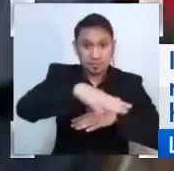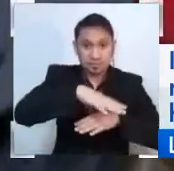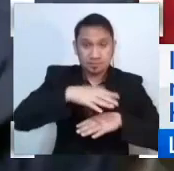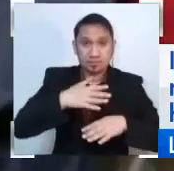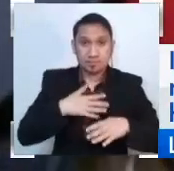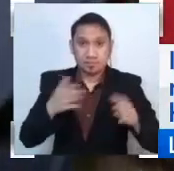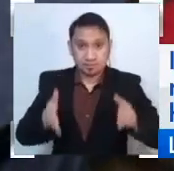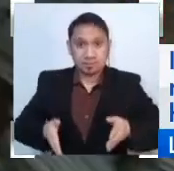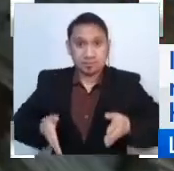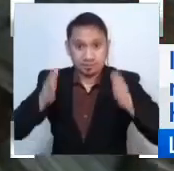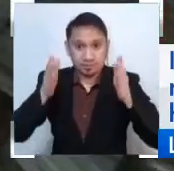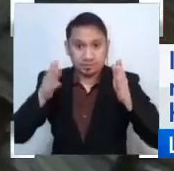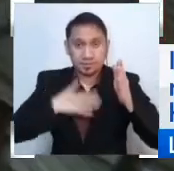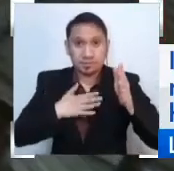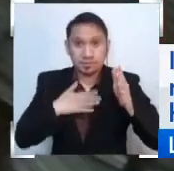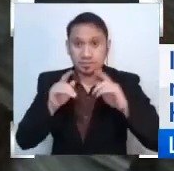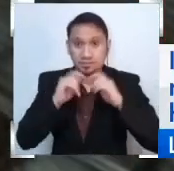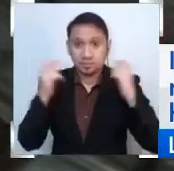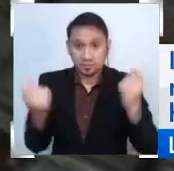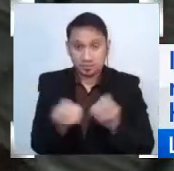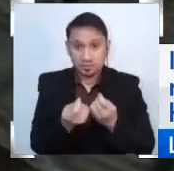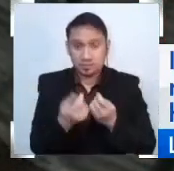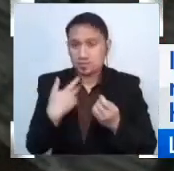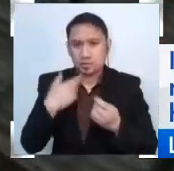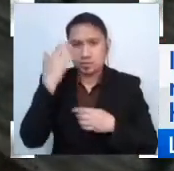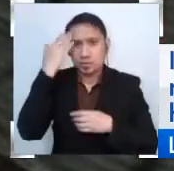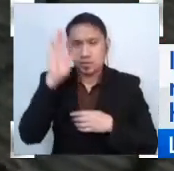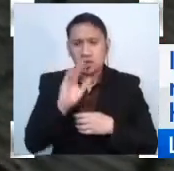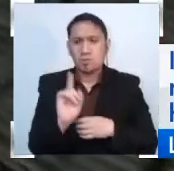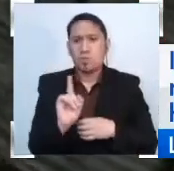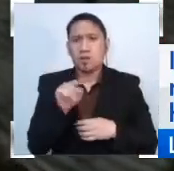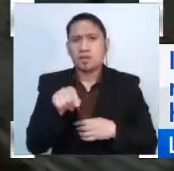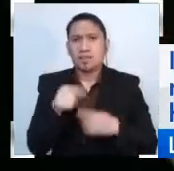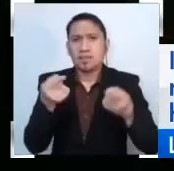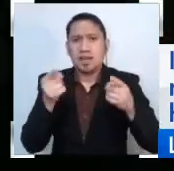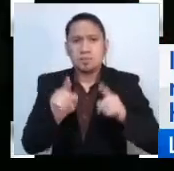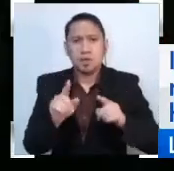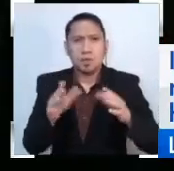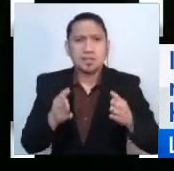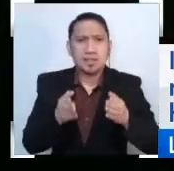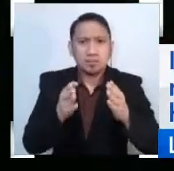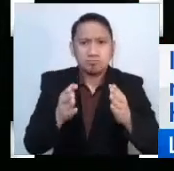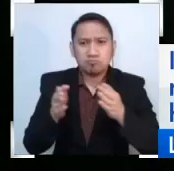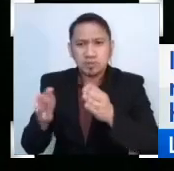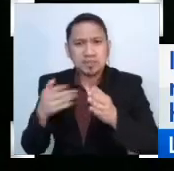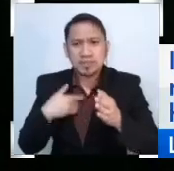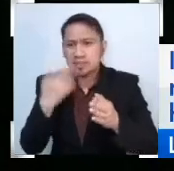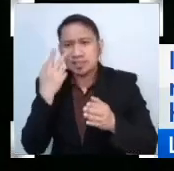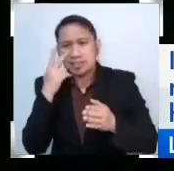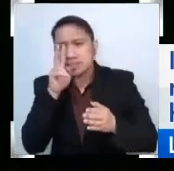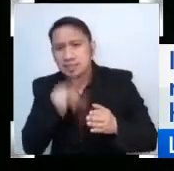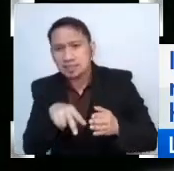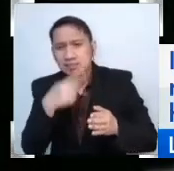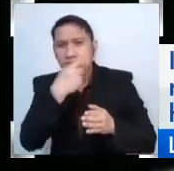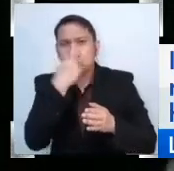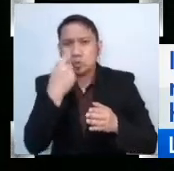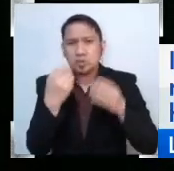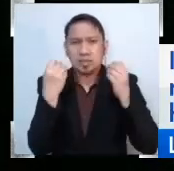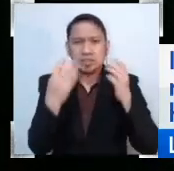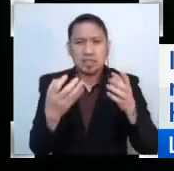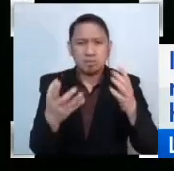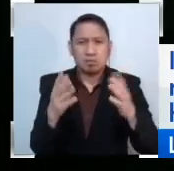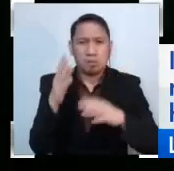team. Hindi pa rin maestima sa ngayon kung ano-ano yung mga kalsada na maaari ng daanan sa dami ng debris na